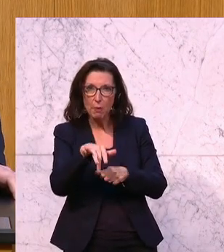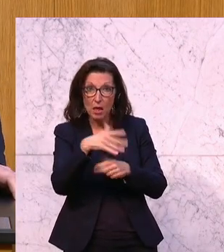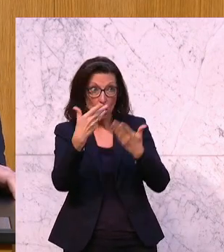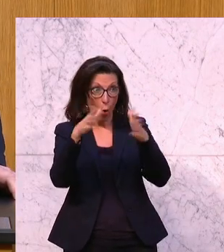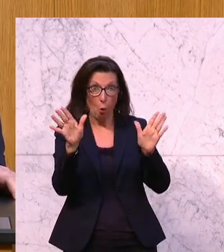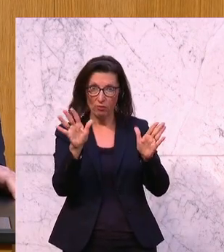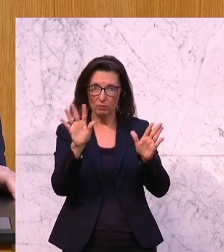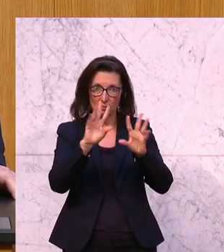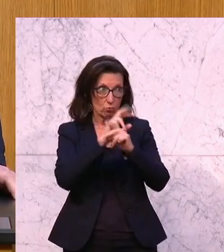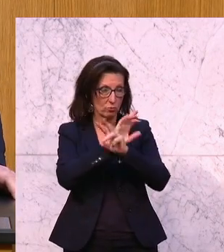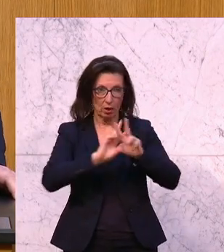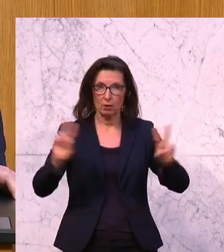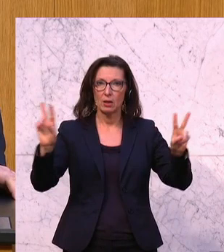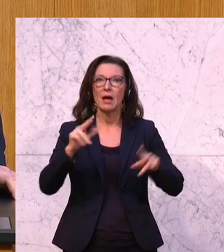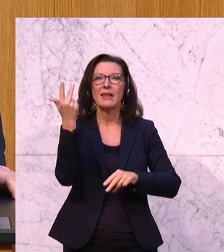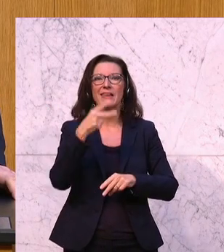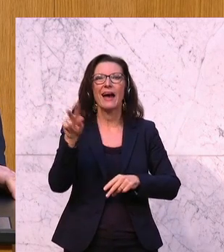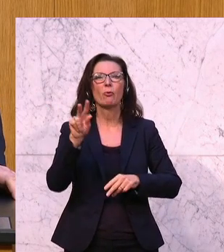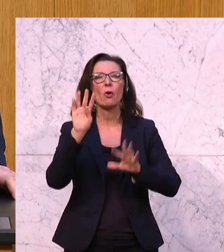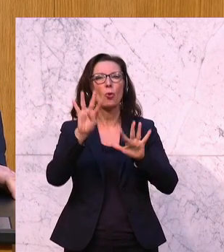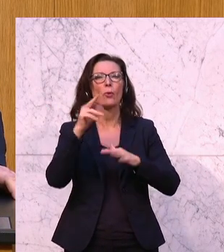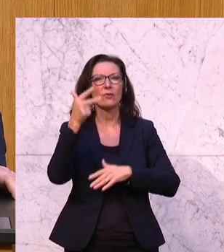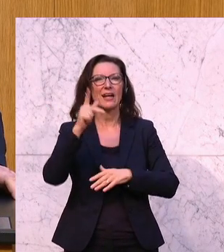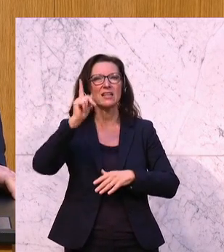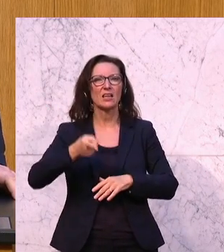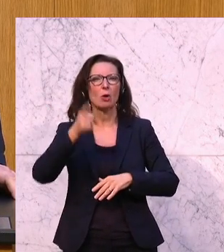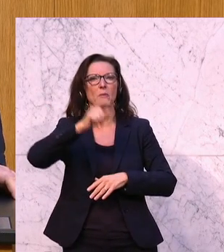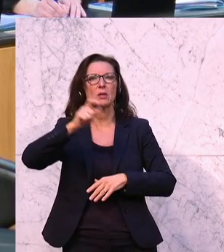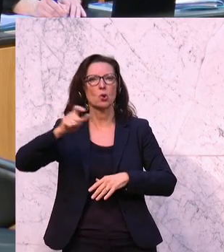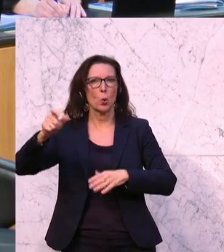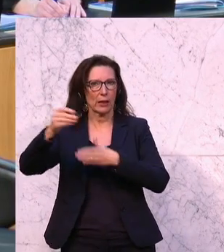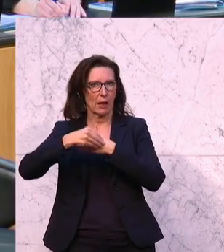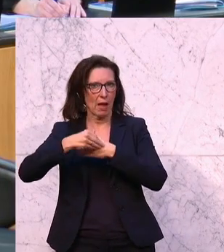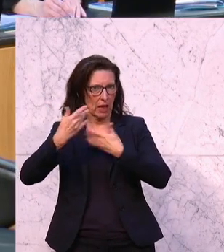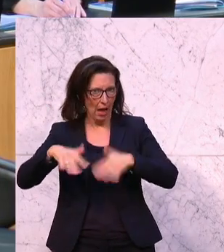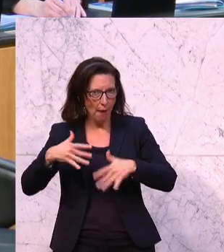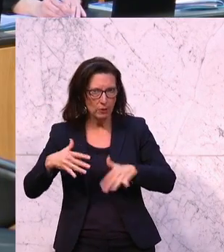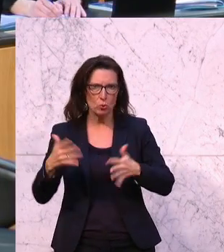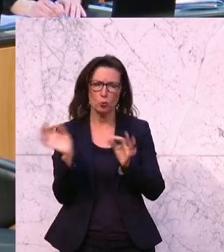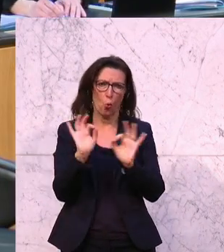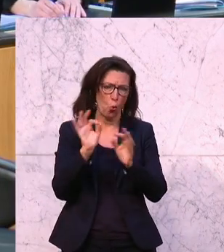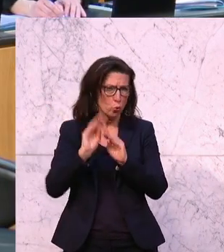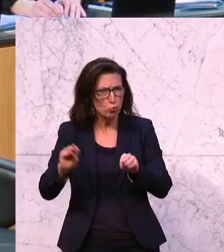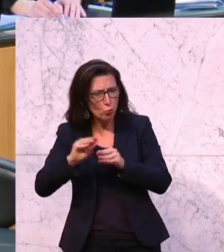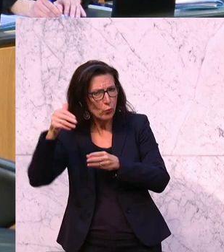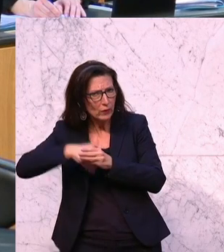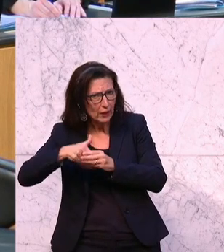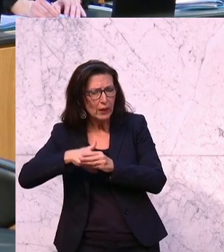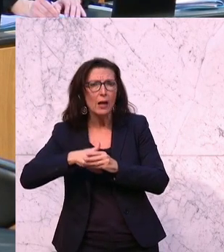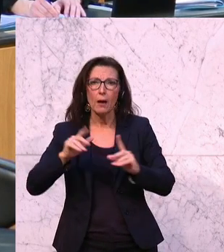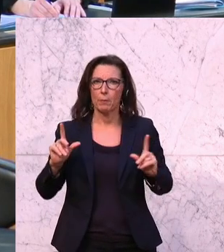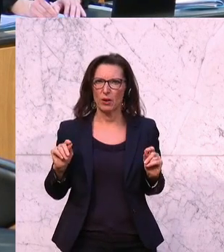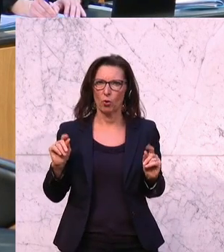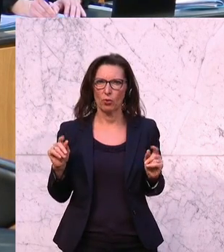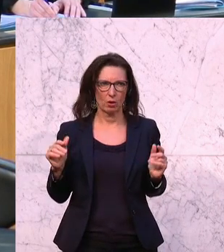haben 339.000 Personen beim AMS, die arbeitslos gemeldet sind bzw. in Schulungen auch sind. Und damit sind wir